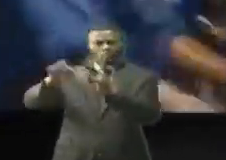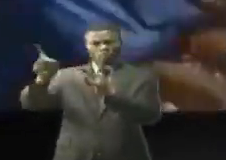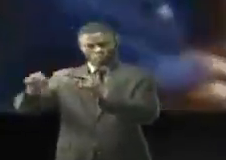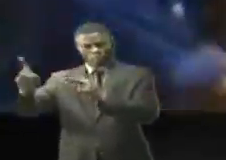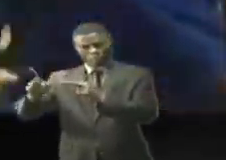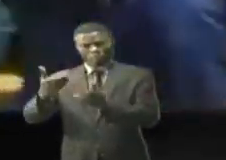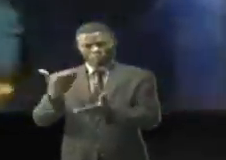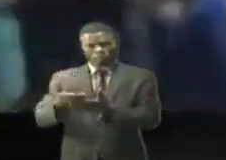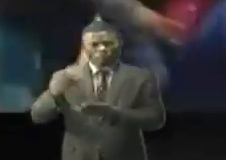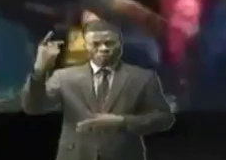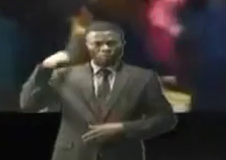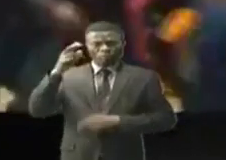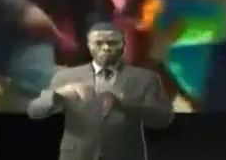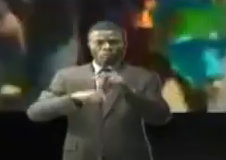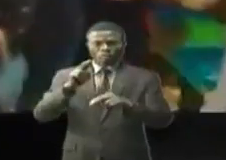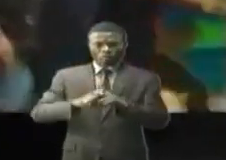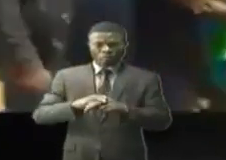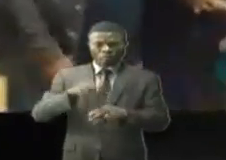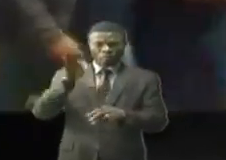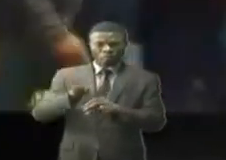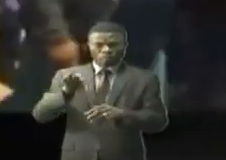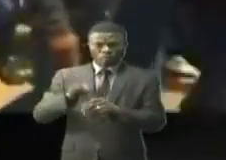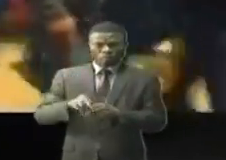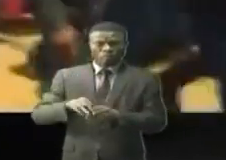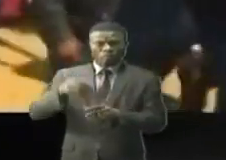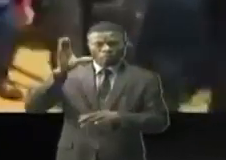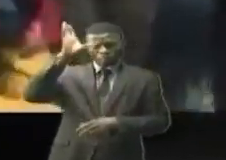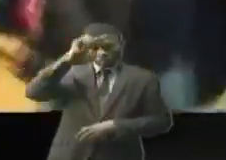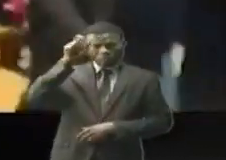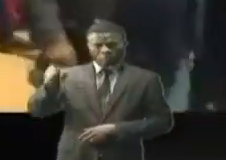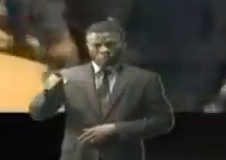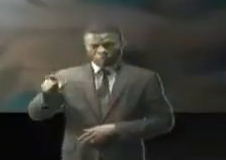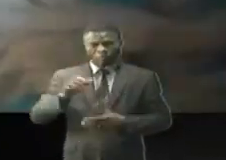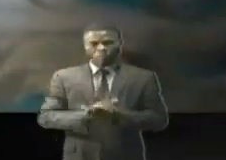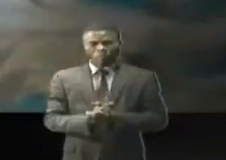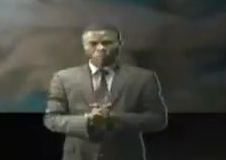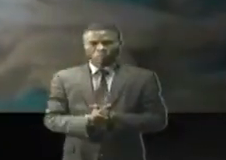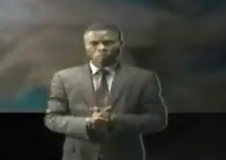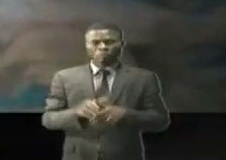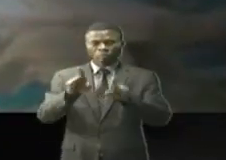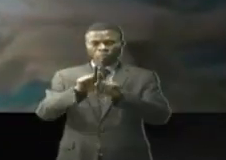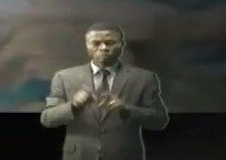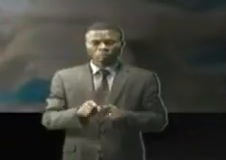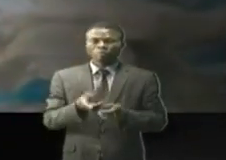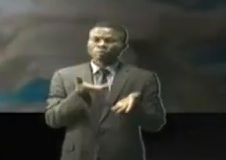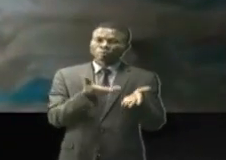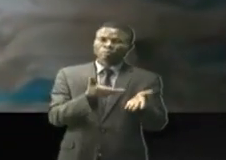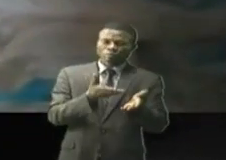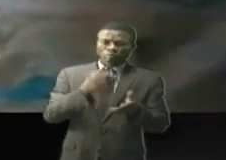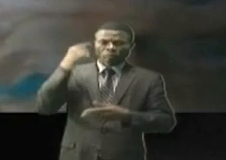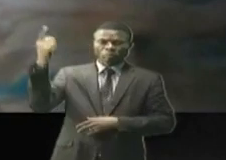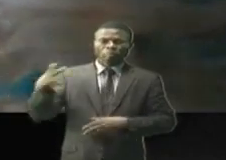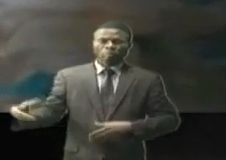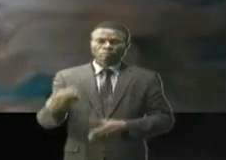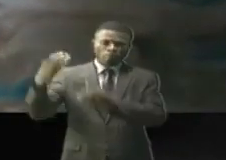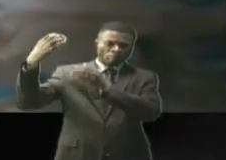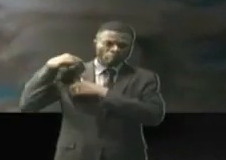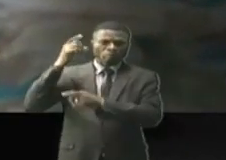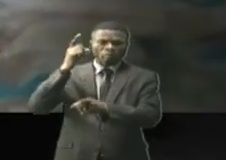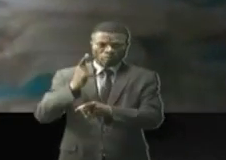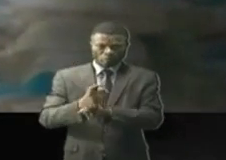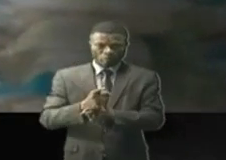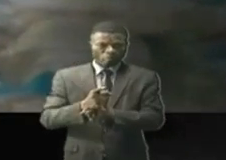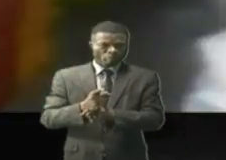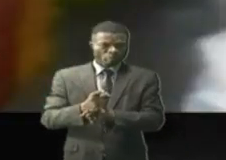des députés nationaux élus de cette circonscription électorale. Une assistance humanitaire et une prise en charge assurée ont